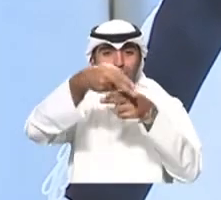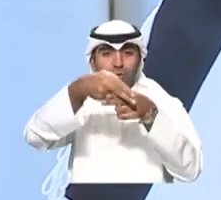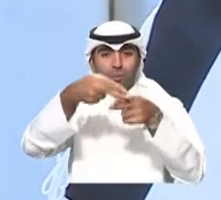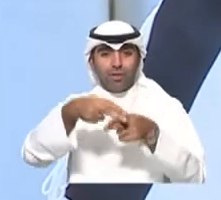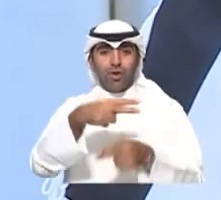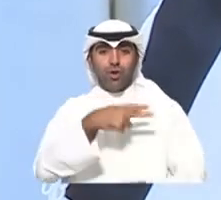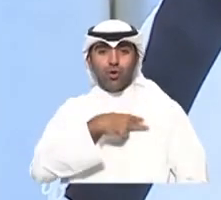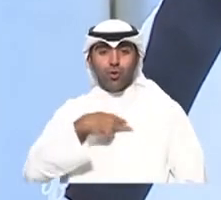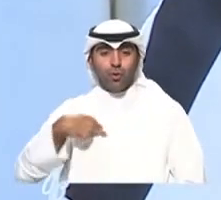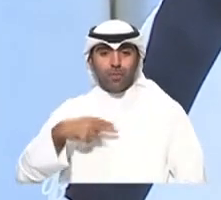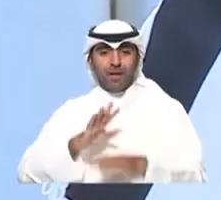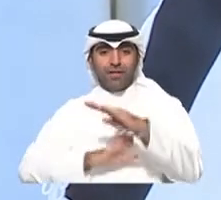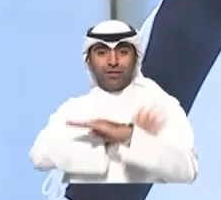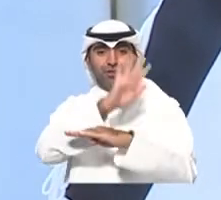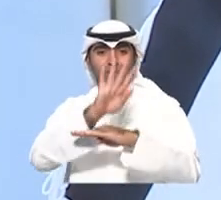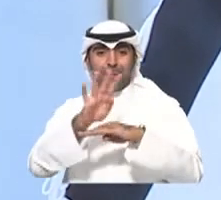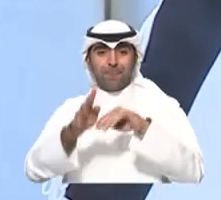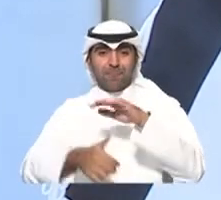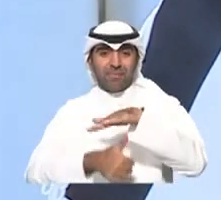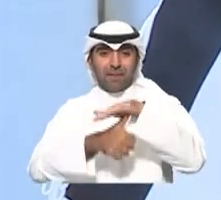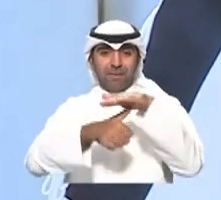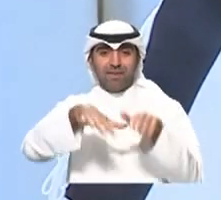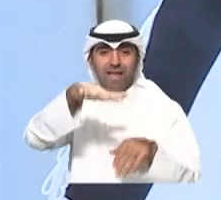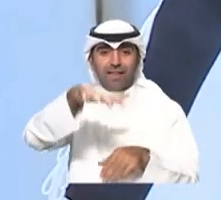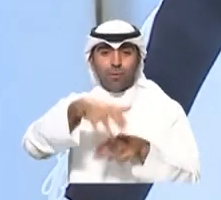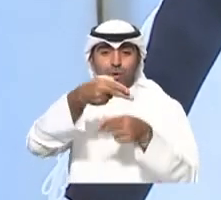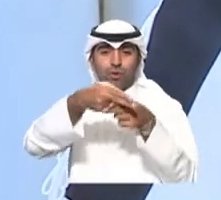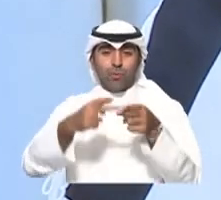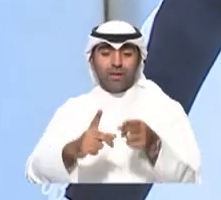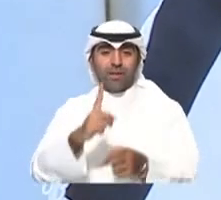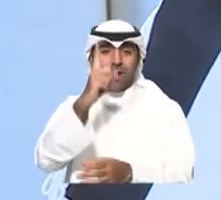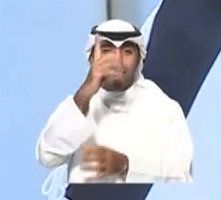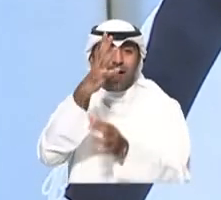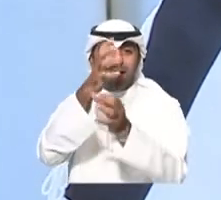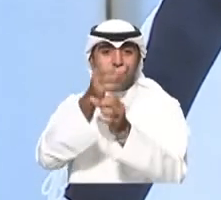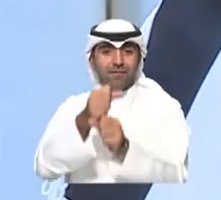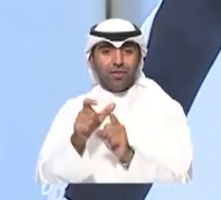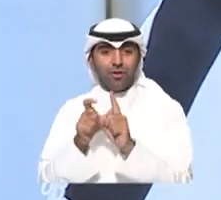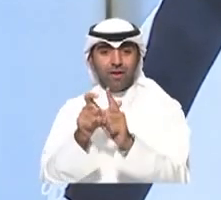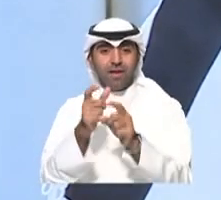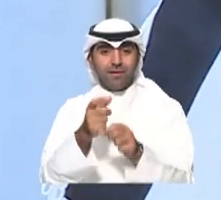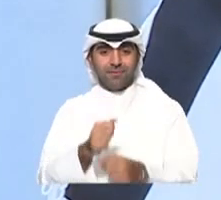على كل الدعم اللي وفره لشقيقته الأردن.